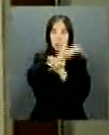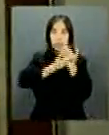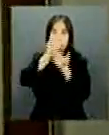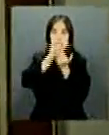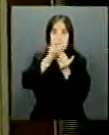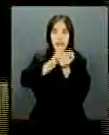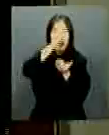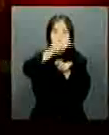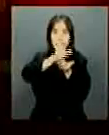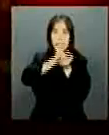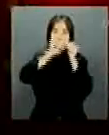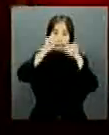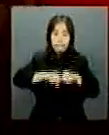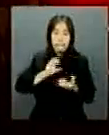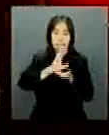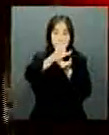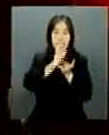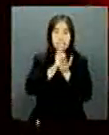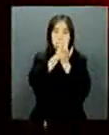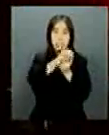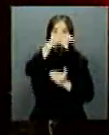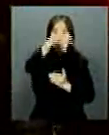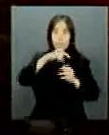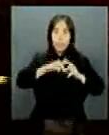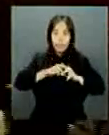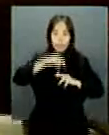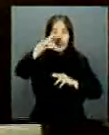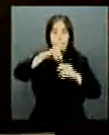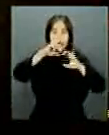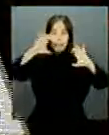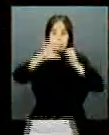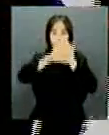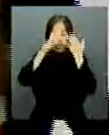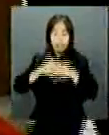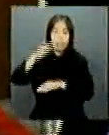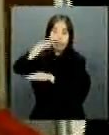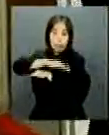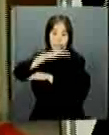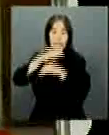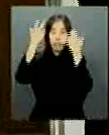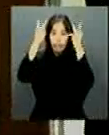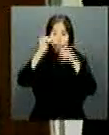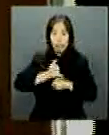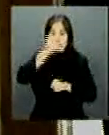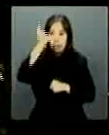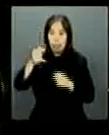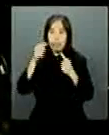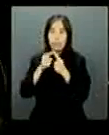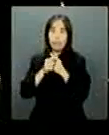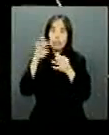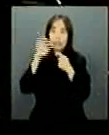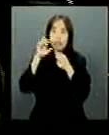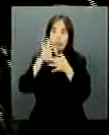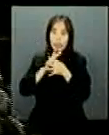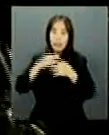ยาและฟื้นฟูให้กับองค์กรหน่วยงานภาครัฐจากนั้นในช่วงเย็นนายกรัฐมนตรีจะเดินทางไปร่วมงานฉลองมงคลสมรส